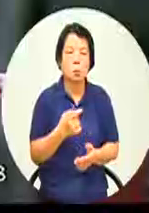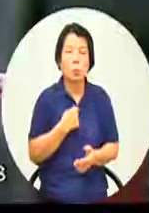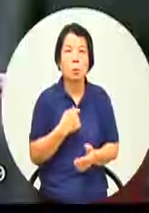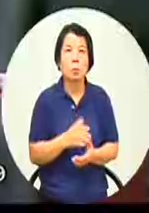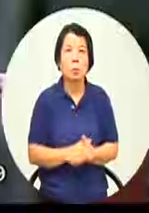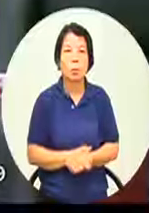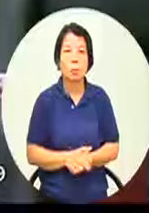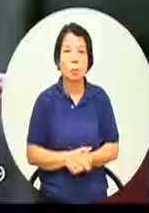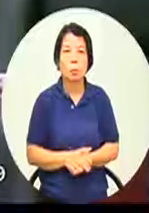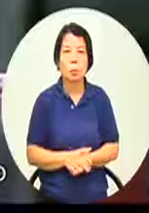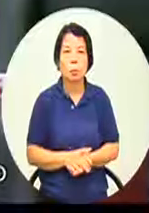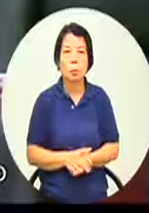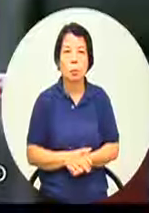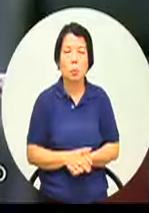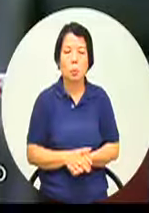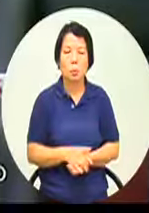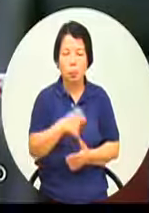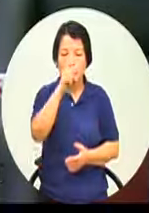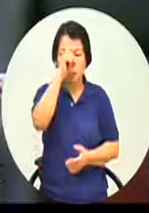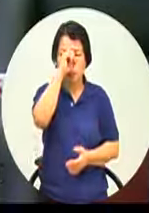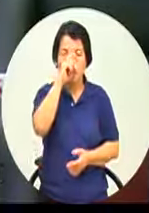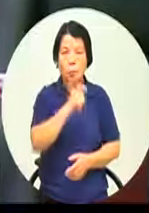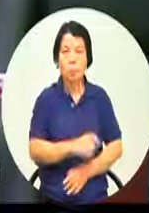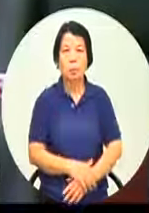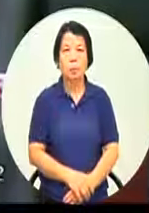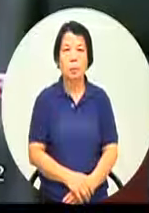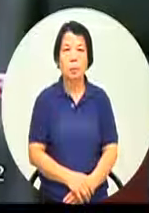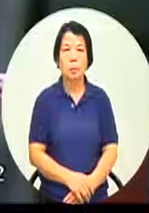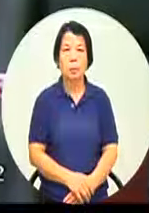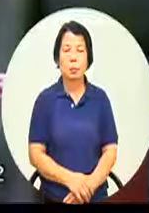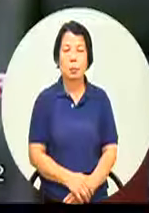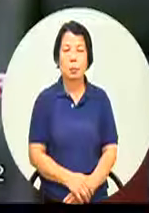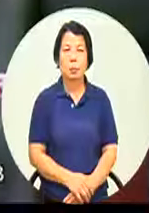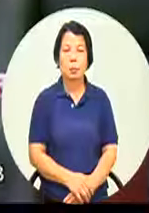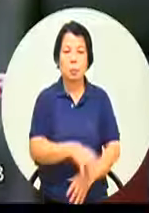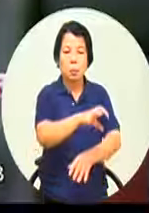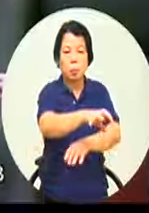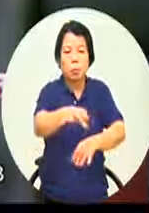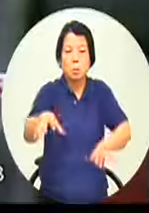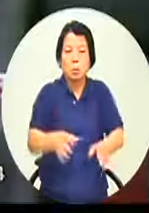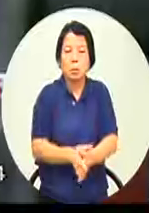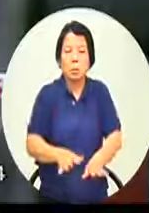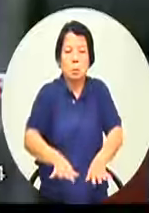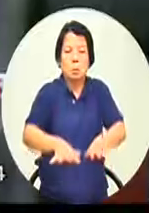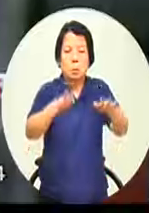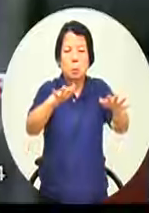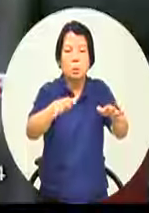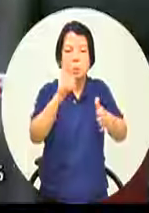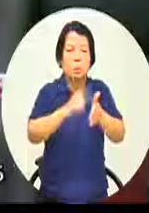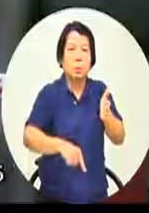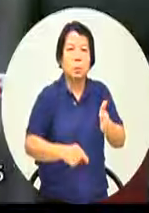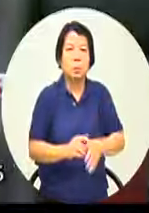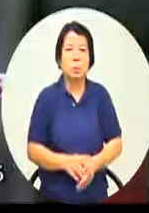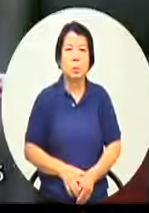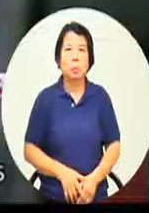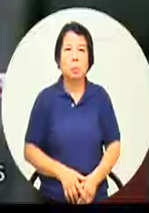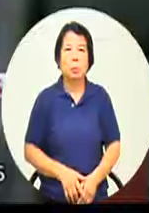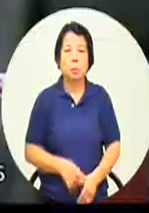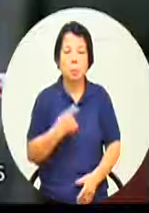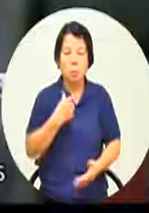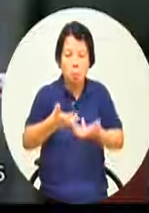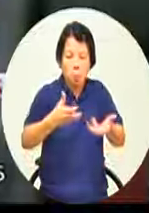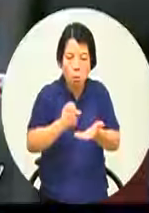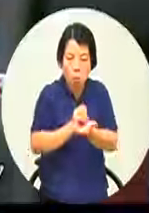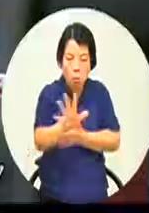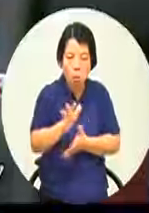本席是希望说哦，这个地带经常都淹大水哦，淹大水。啊，我看业务报告也